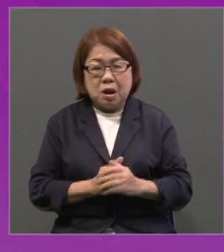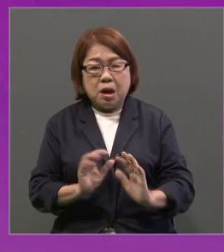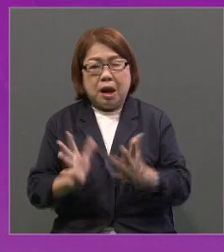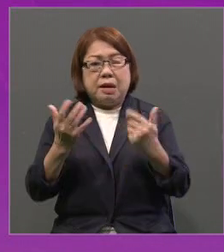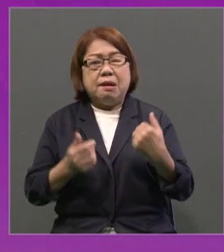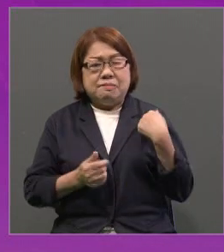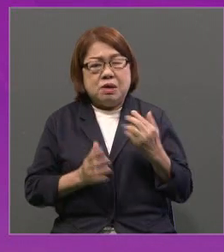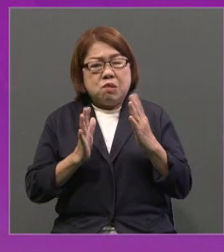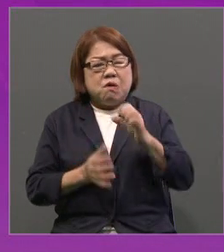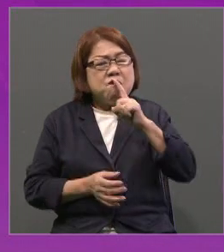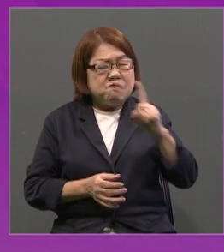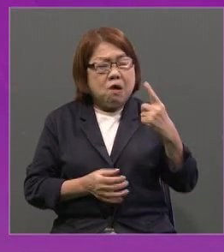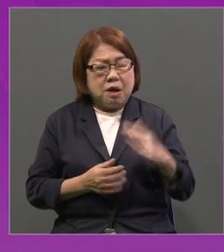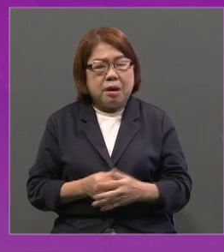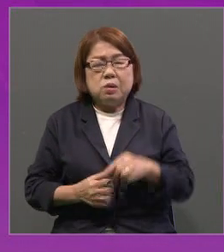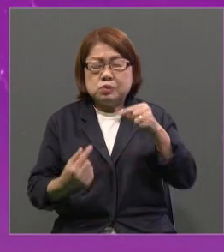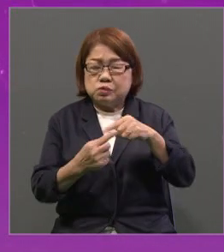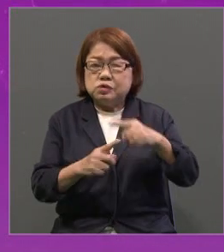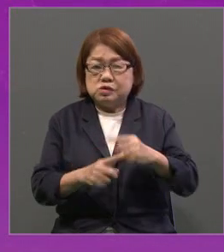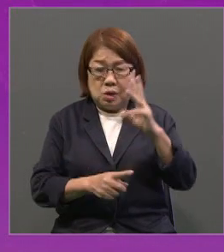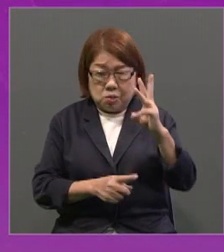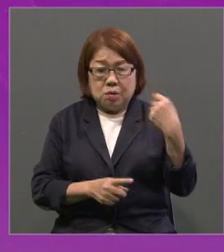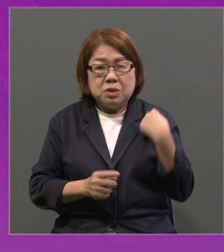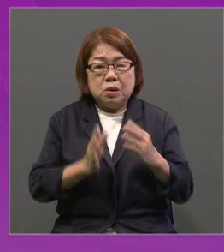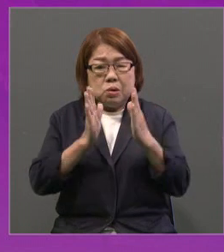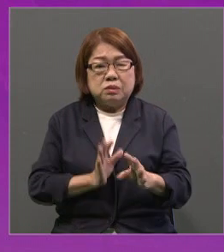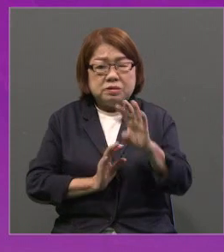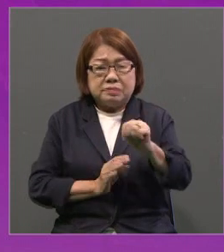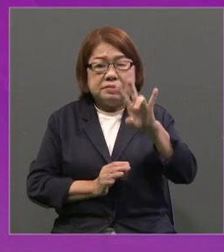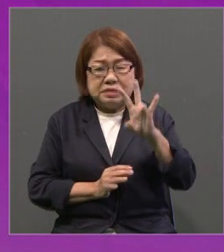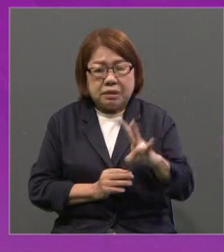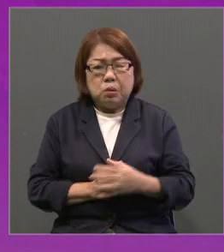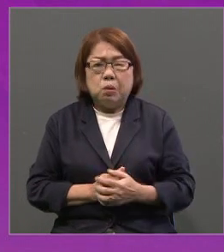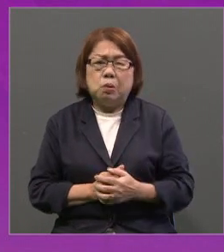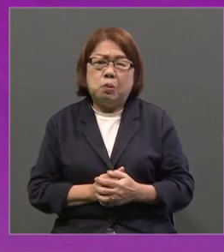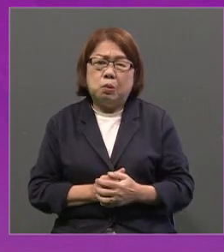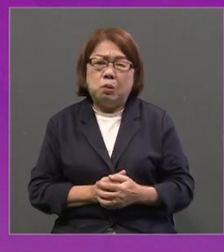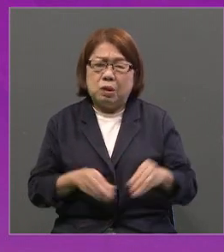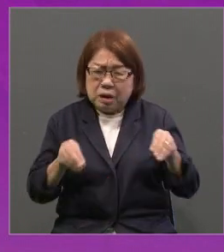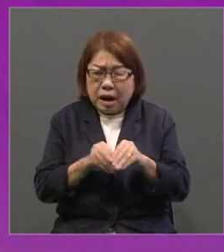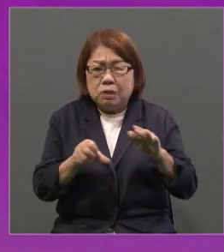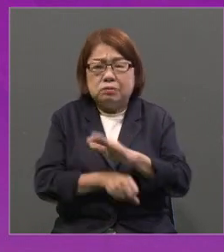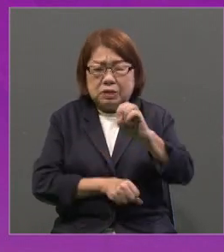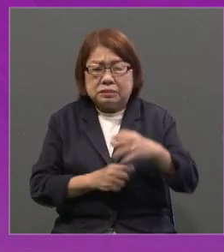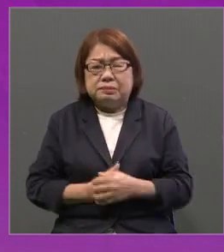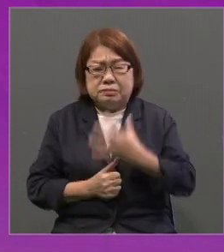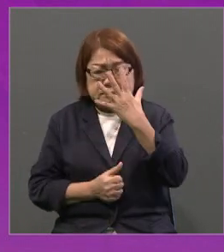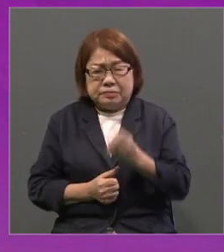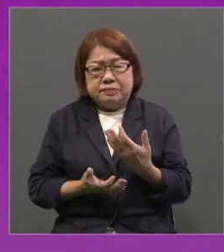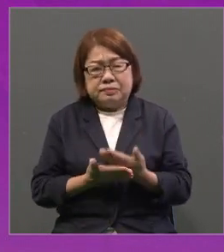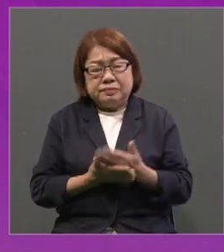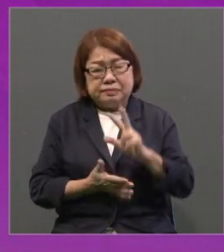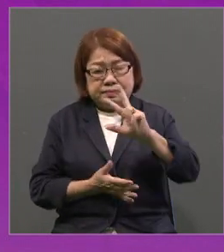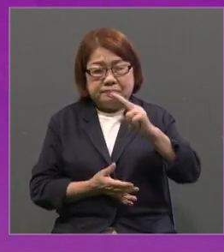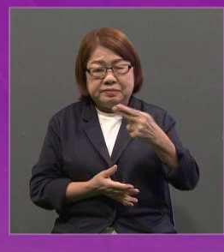คนมาร้องทุกข์แล้วนะเฉพาะเดือนมิถุนายนเดือนเดียวเนี่ย 47คนแทบจะครึ่งร้อยอยู่แล้วซึ่งสร้างความเสียหายกว่า